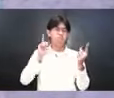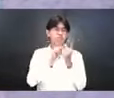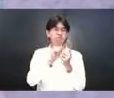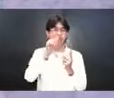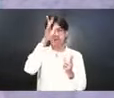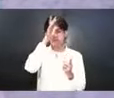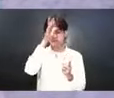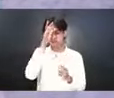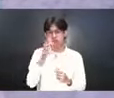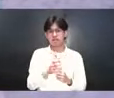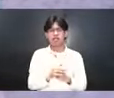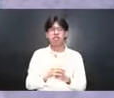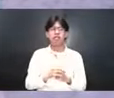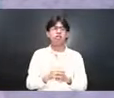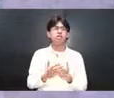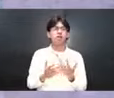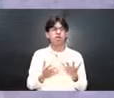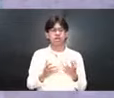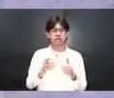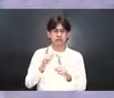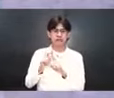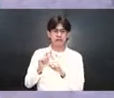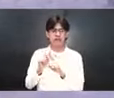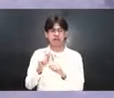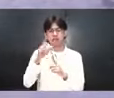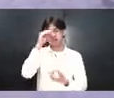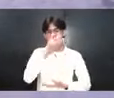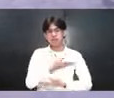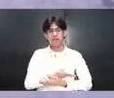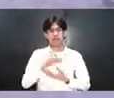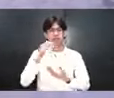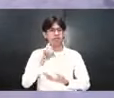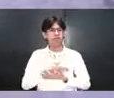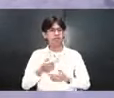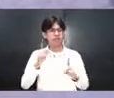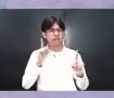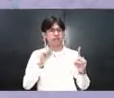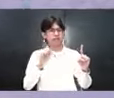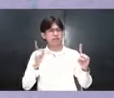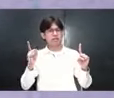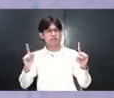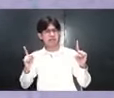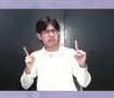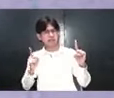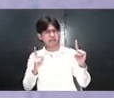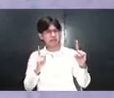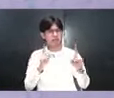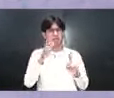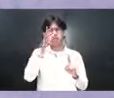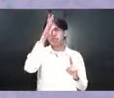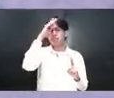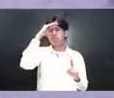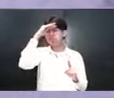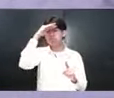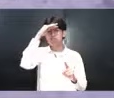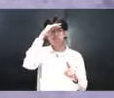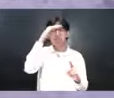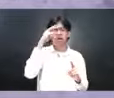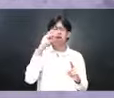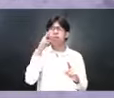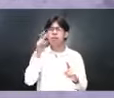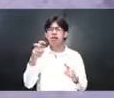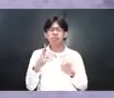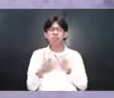a long way off, his father saw him and he felt compassion. Imagine yung mukha ni Jesus.